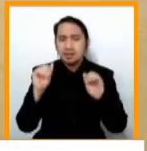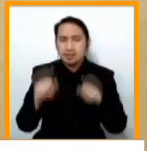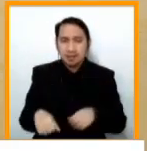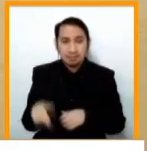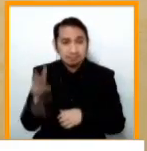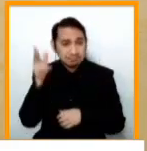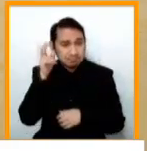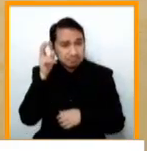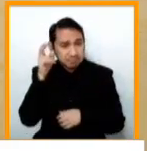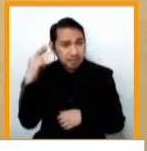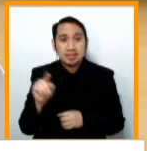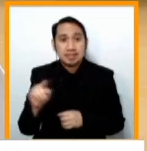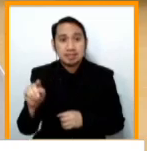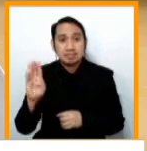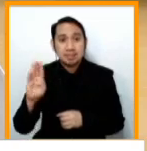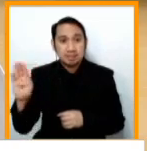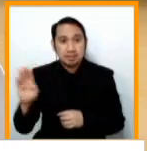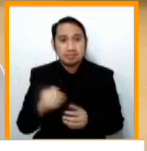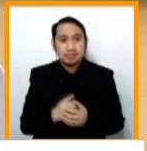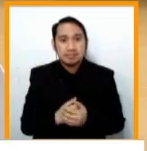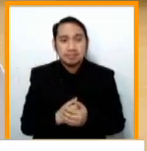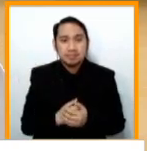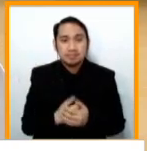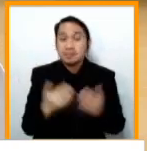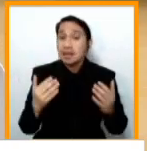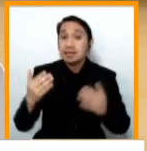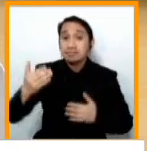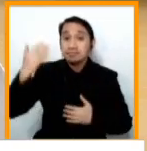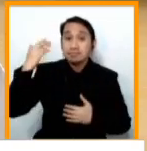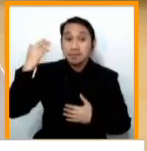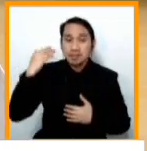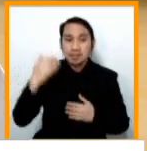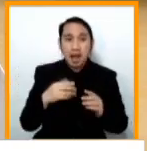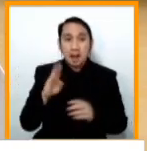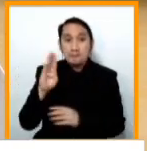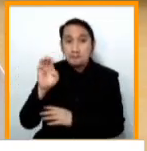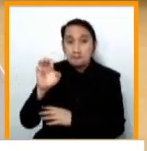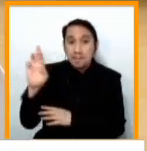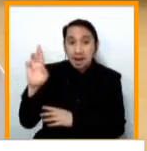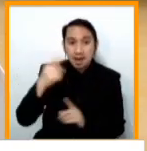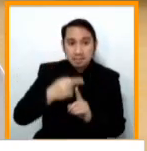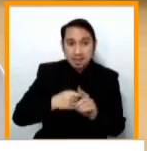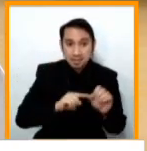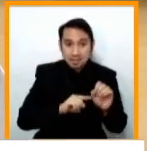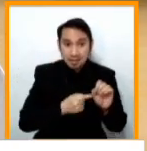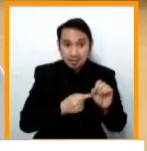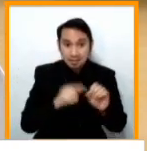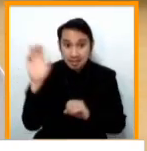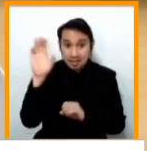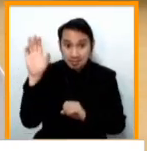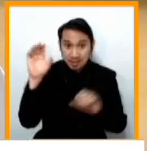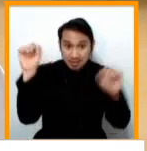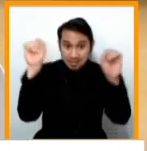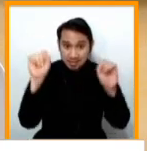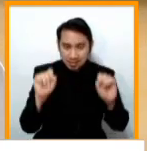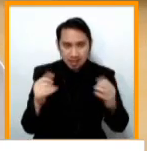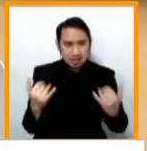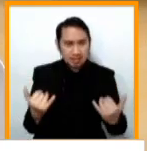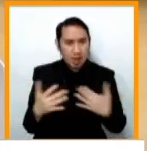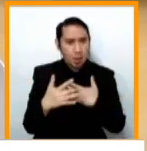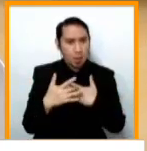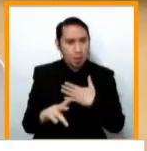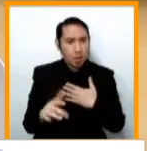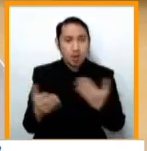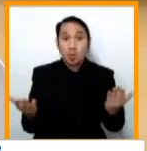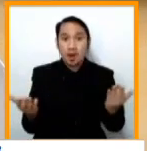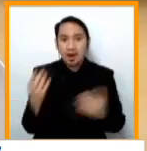Radio DZBB. Kung dati sa bare months, nagsisimula ang panahon ng Kapaskuhan, abay, mas napaagang ngayon sa Malolos,